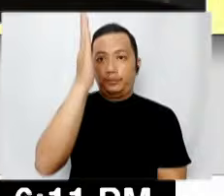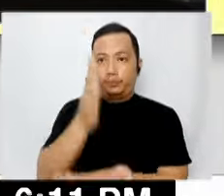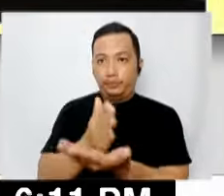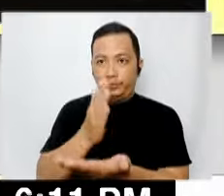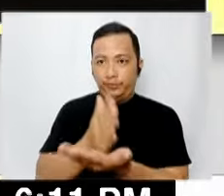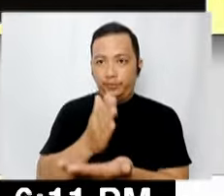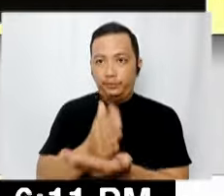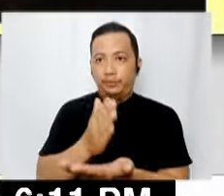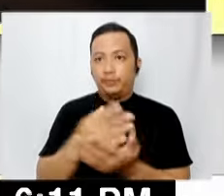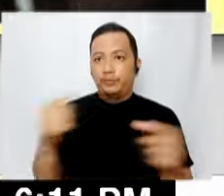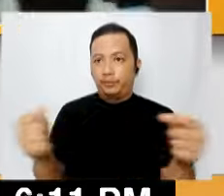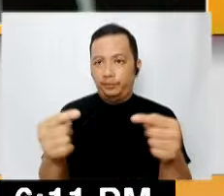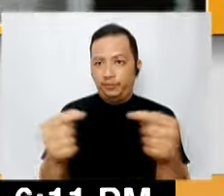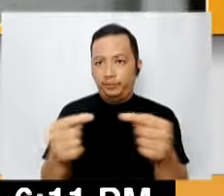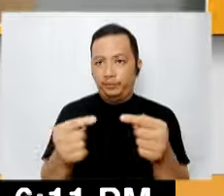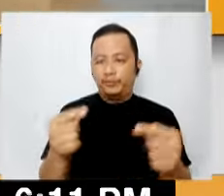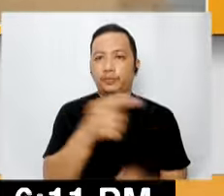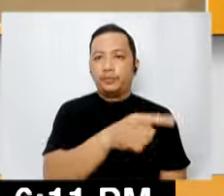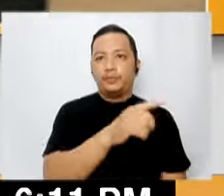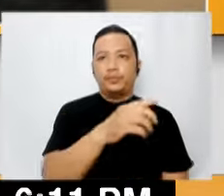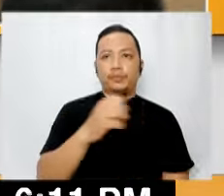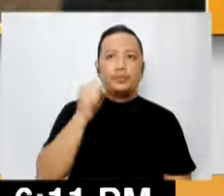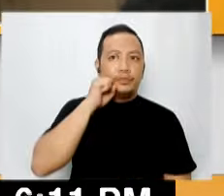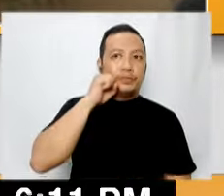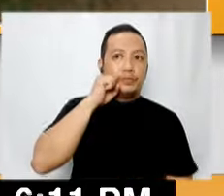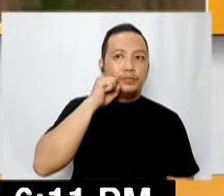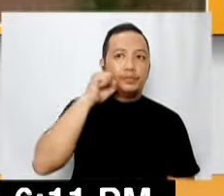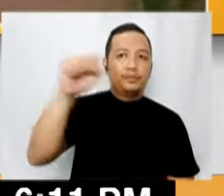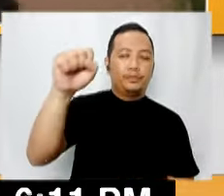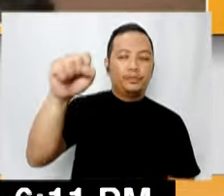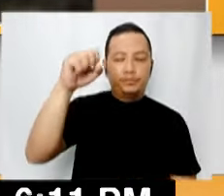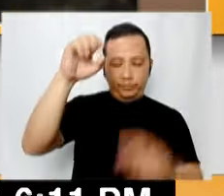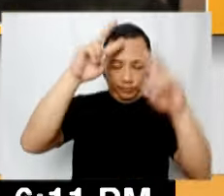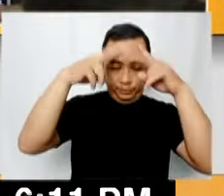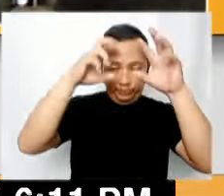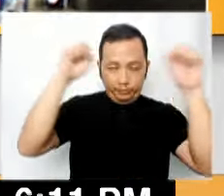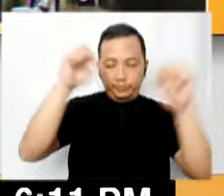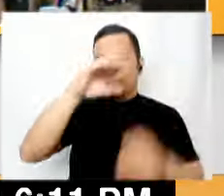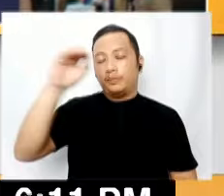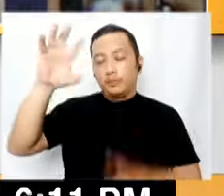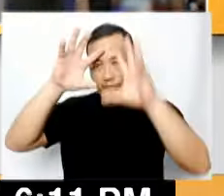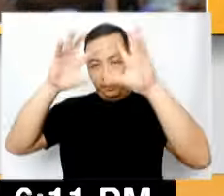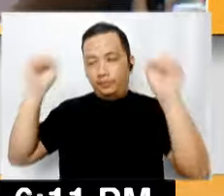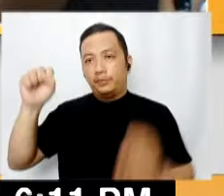na ito sa pagitan ni VP Sara at Pangulong Marcos. At kayo na rin mga mambabatas, yung sagutin